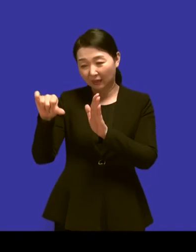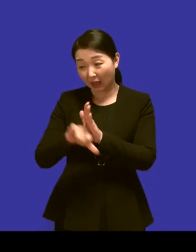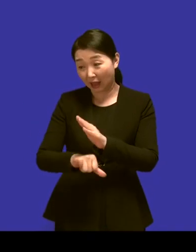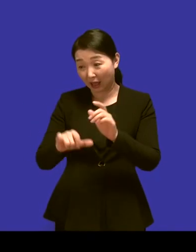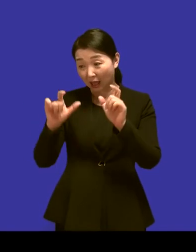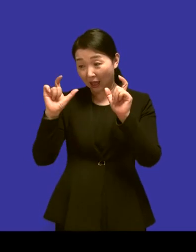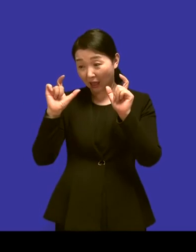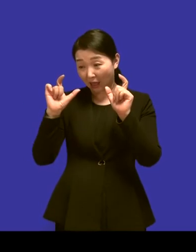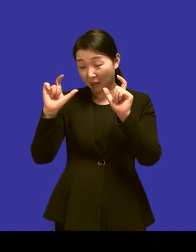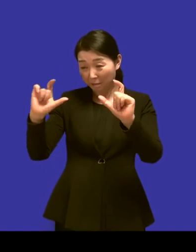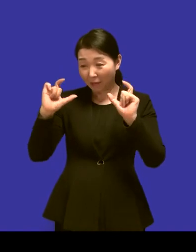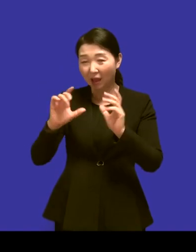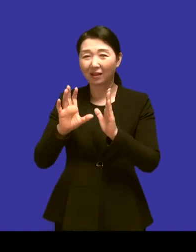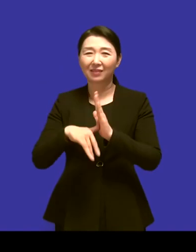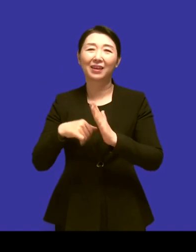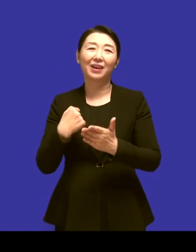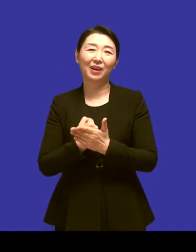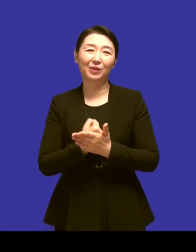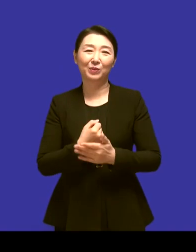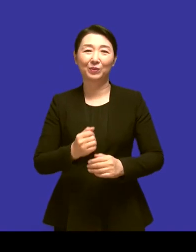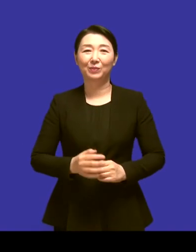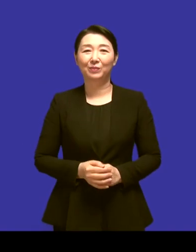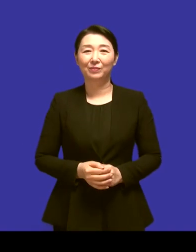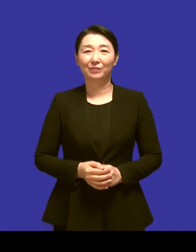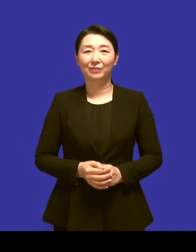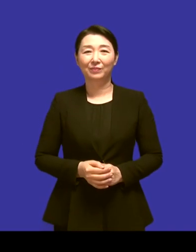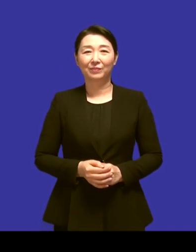딱 봤을 때 그때 좀 많이 아쉬웠어요. 뭔가